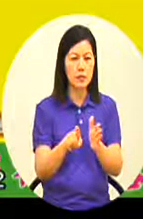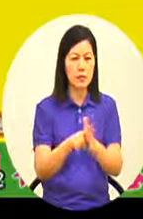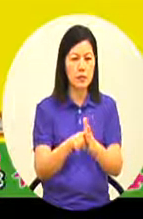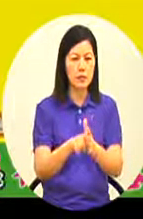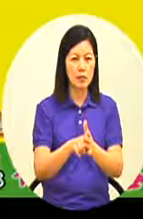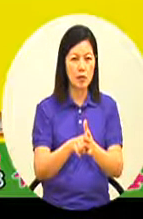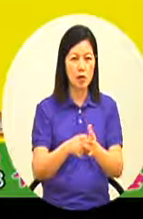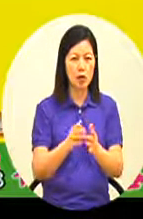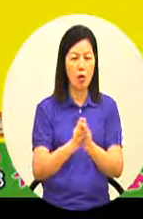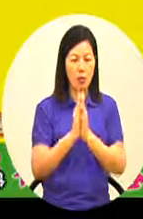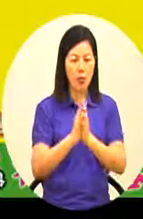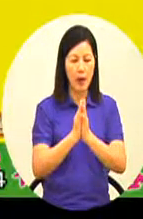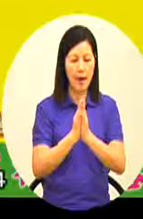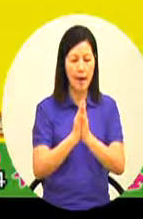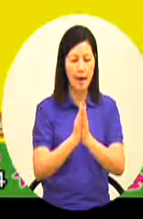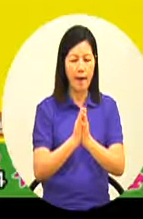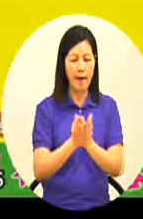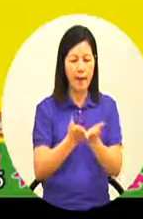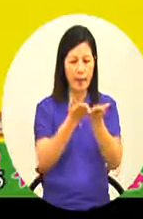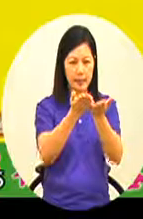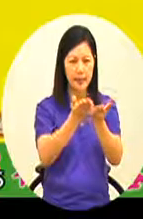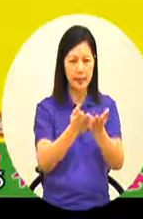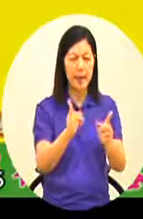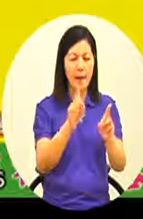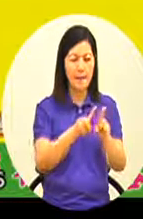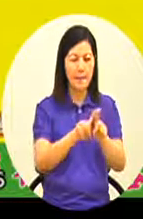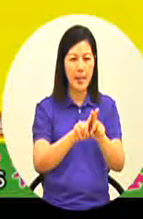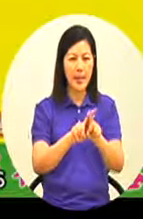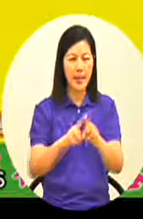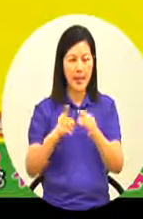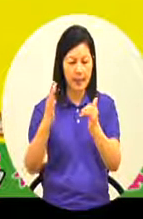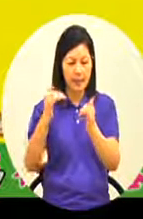香，就是咱陪祭者，我们